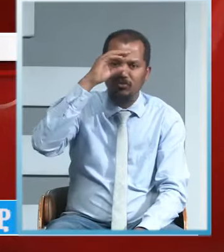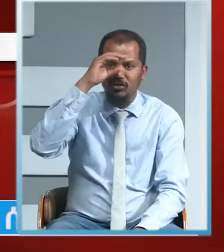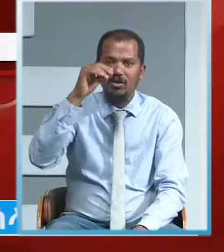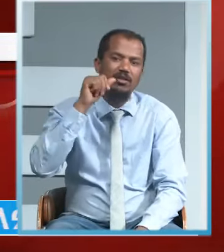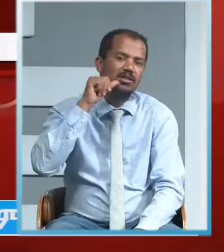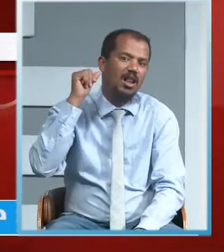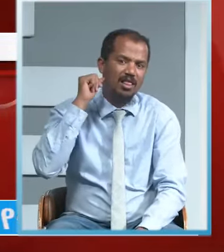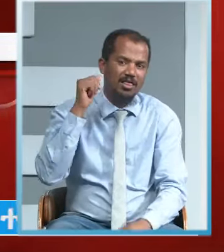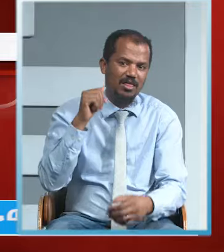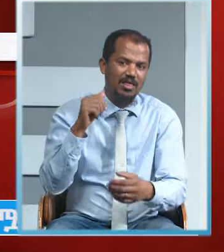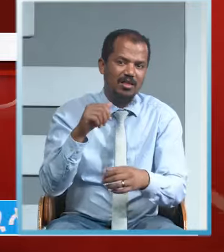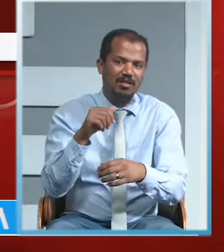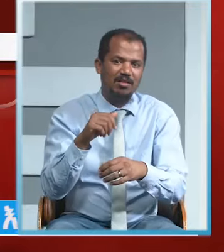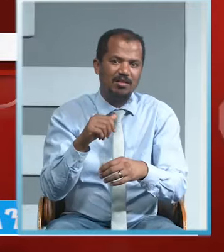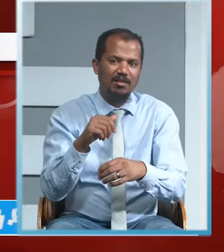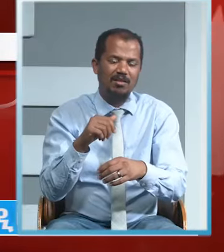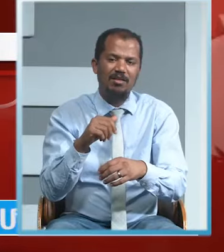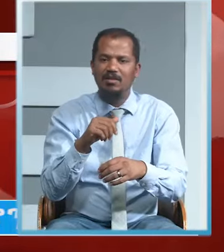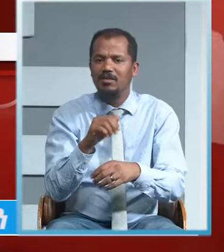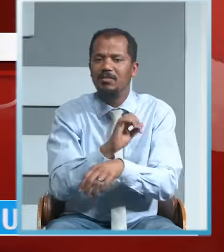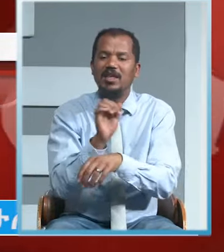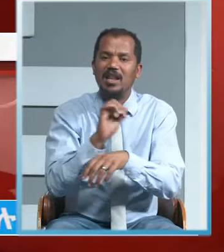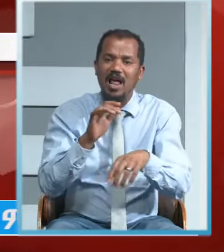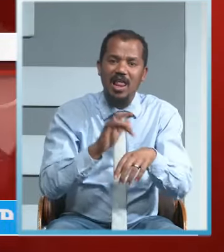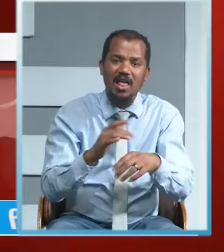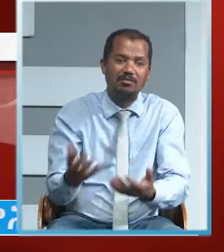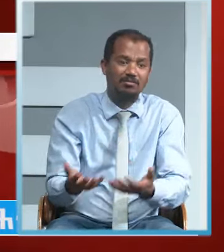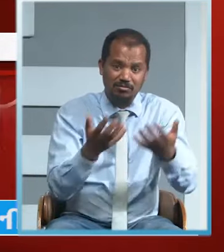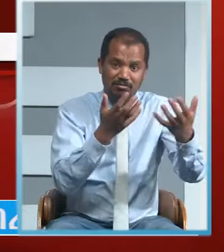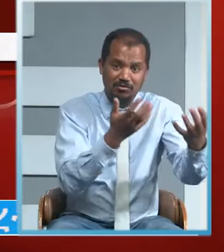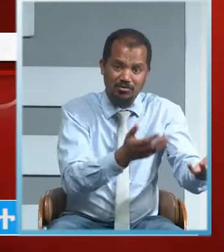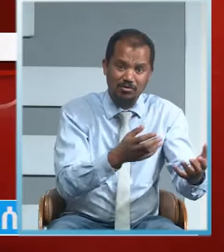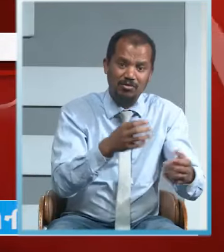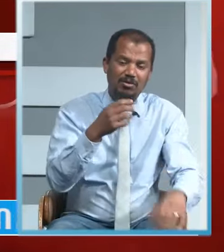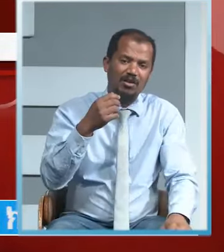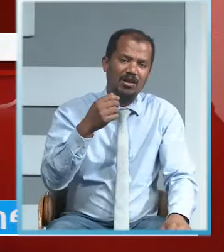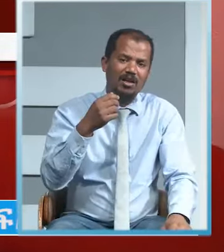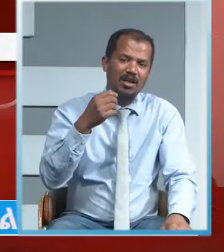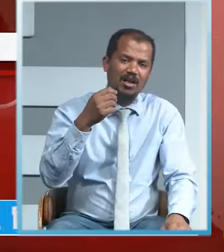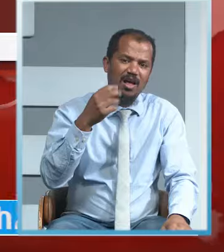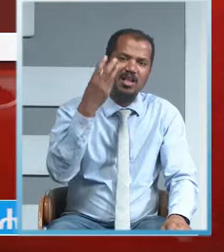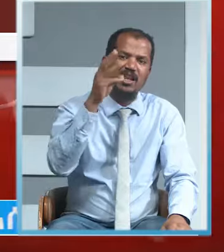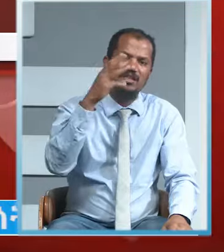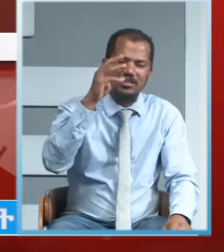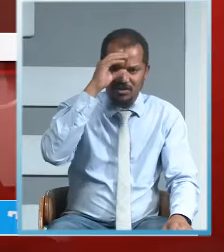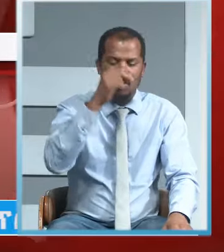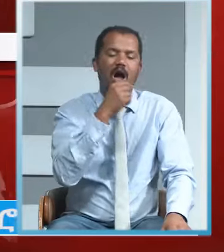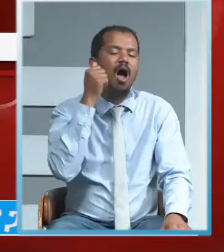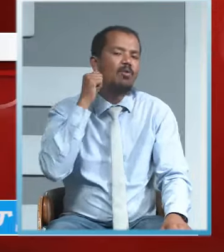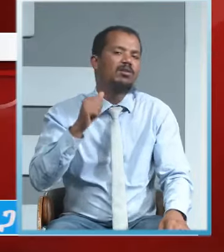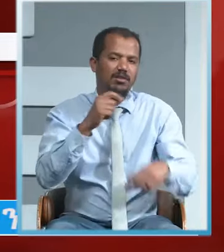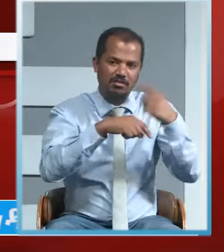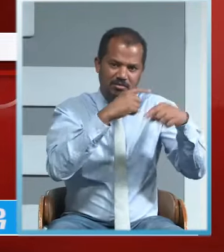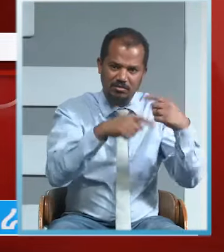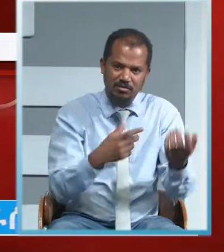ሰላም ከመኪናው ላይ ቅላሽ ጉዳት ላይ ሲመቱ 16 ሰው ሐዋሳ ሄዶ ነበር እና በአዳሪ